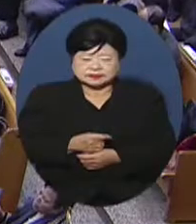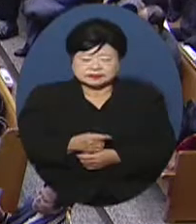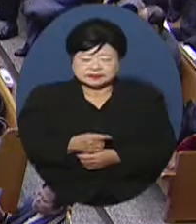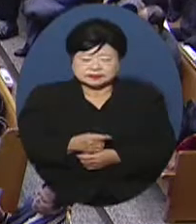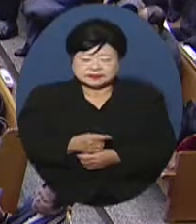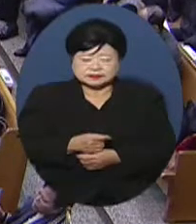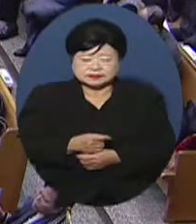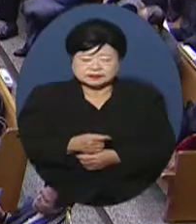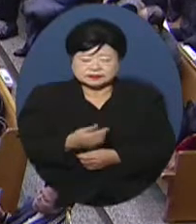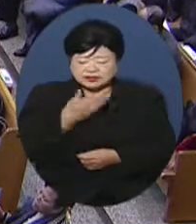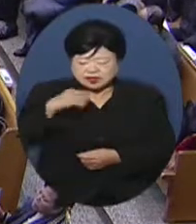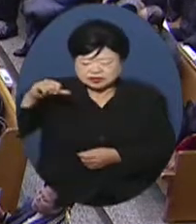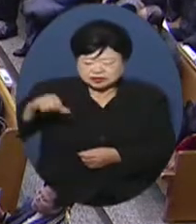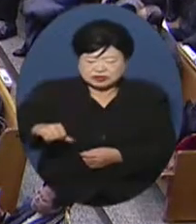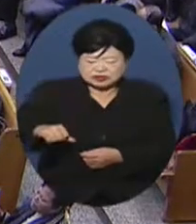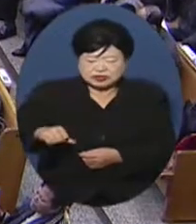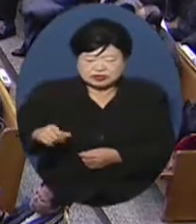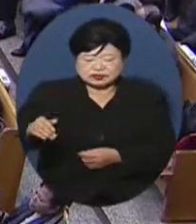체중을